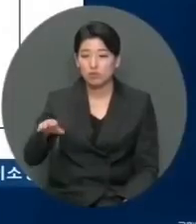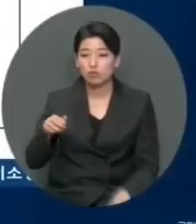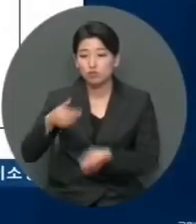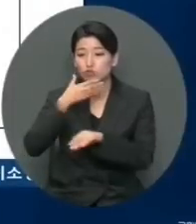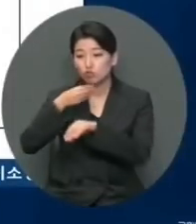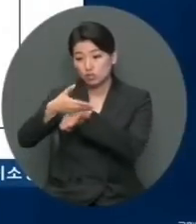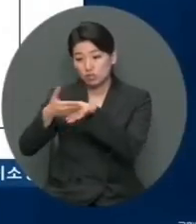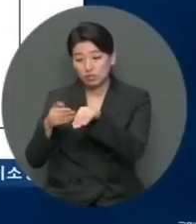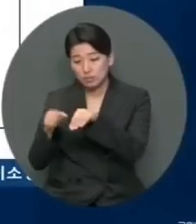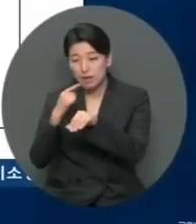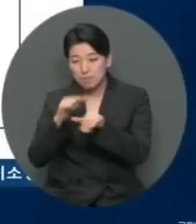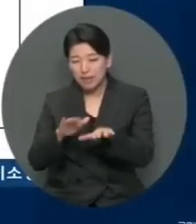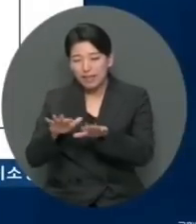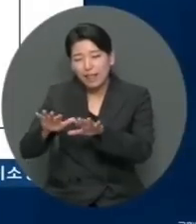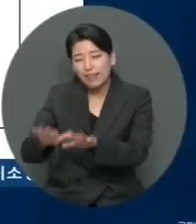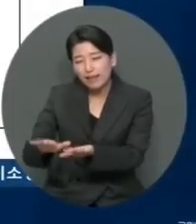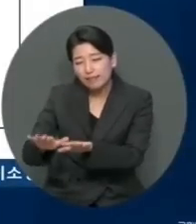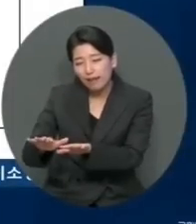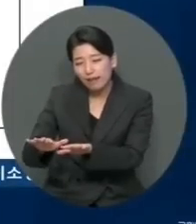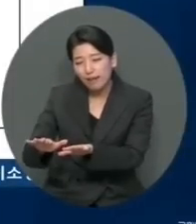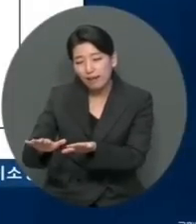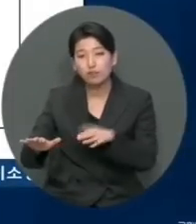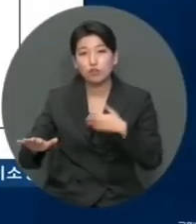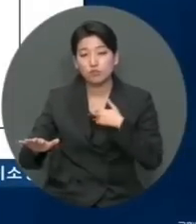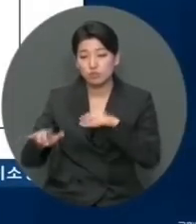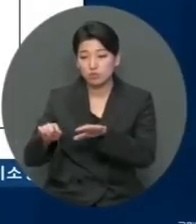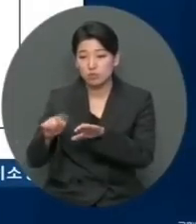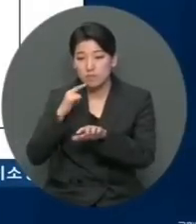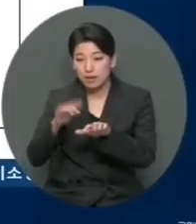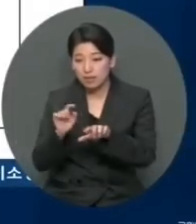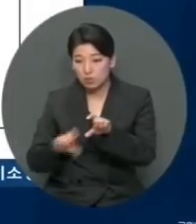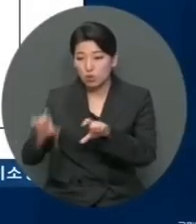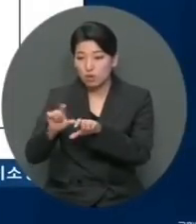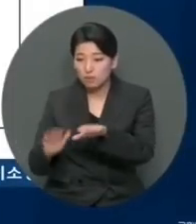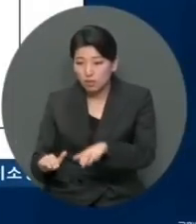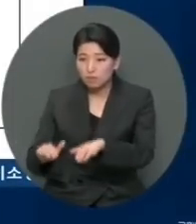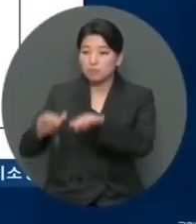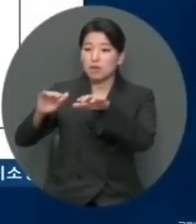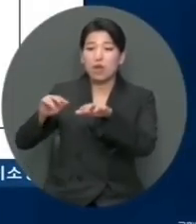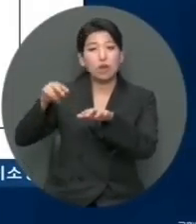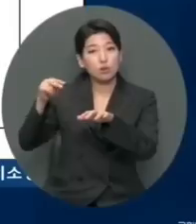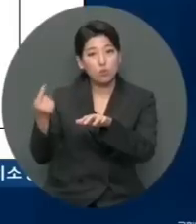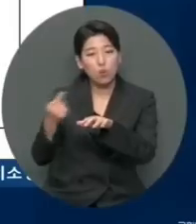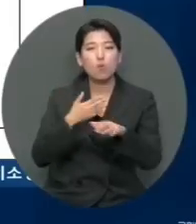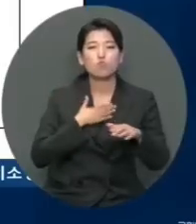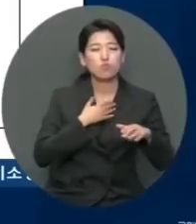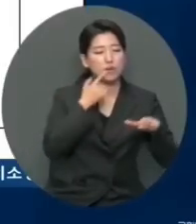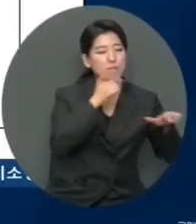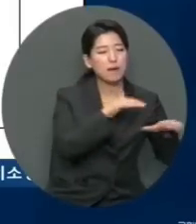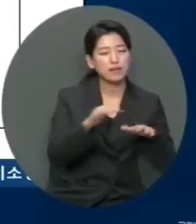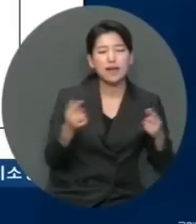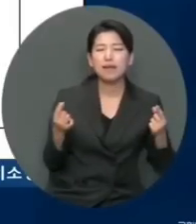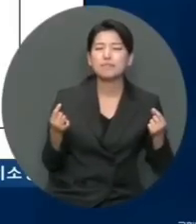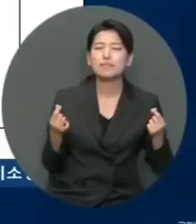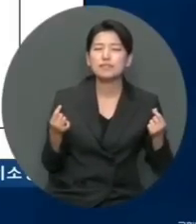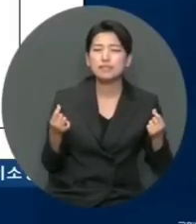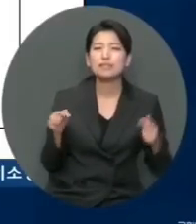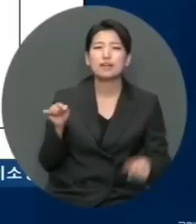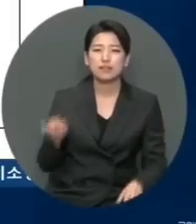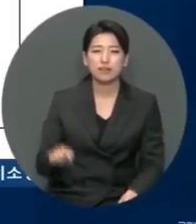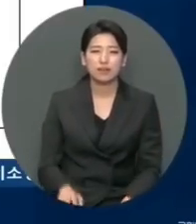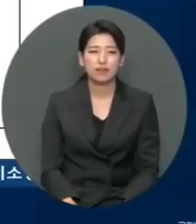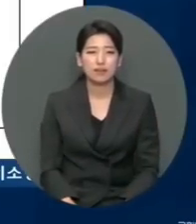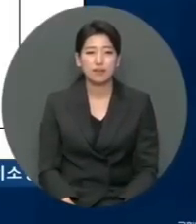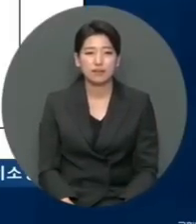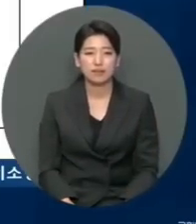더해져도 우리나라 주변 해역에서 평상시 검출될 수 있는 수준 정도밖에 안 된다. 이런 내용이거든요. 그러나 가끔 네, 아